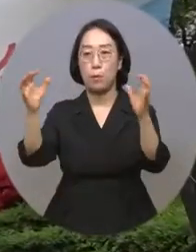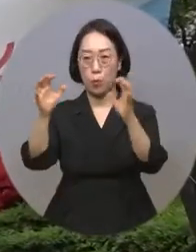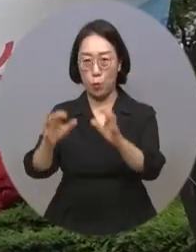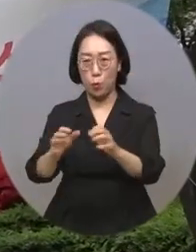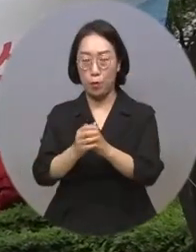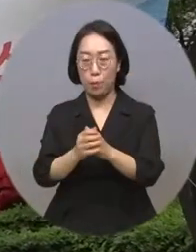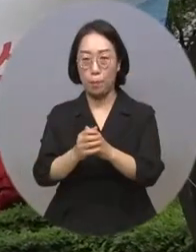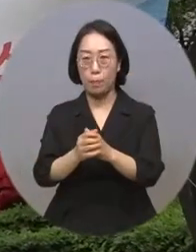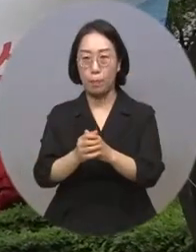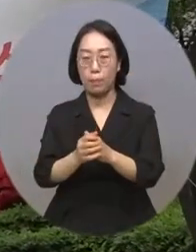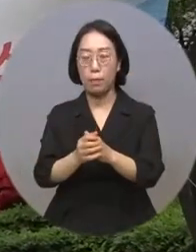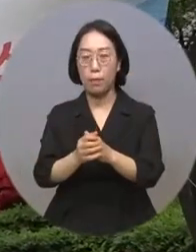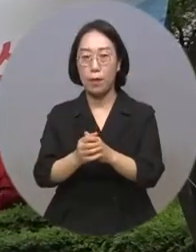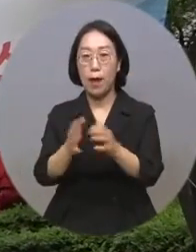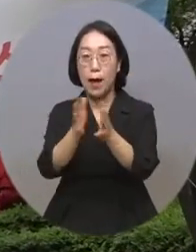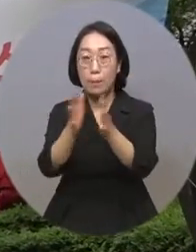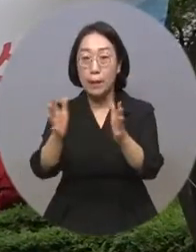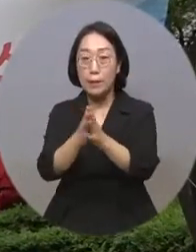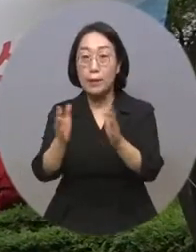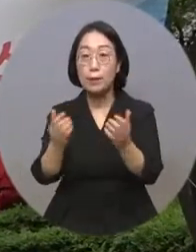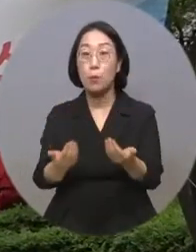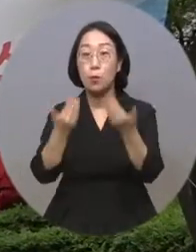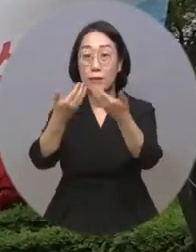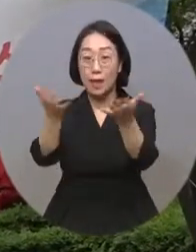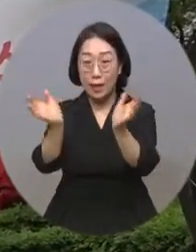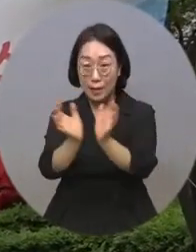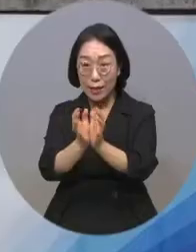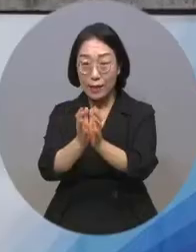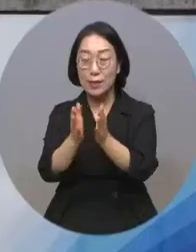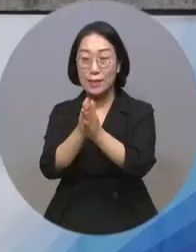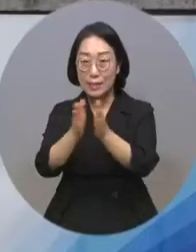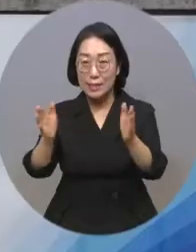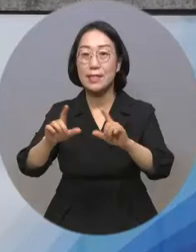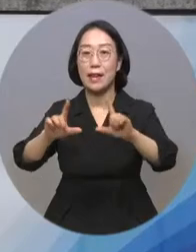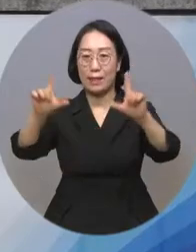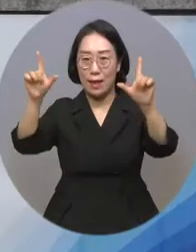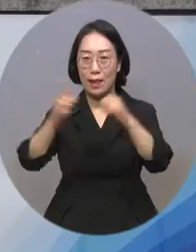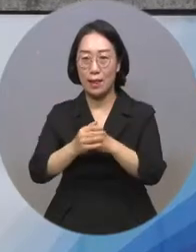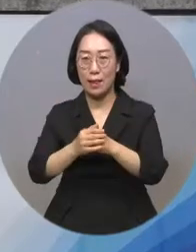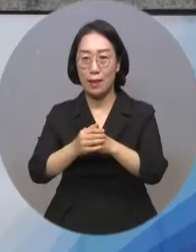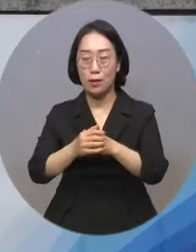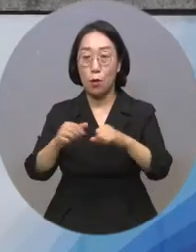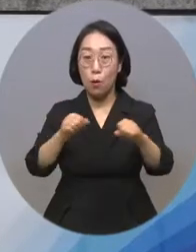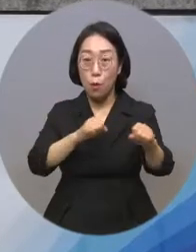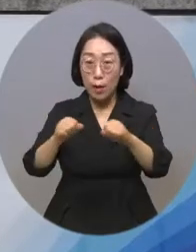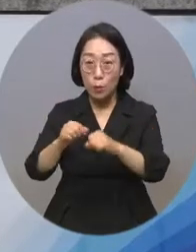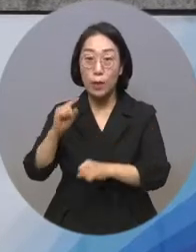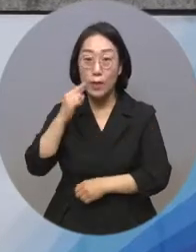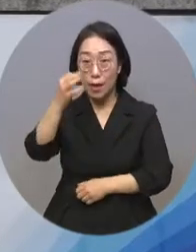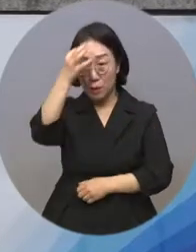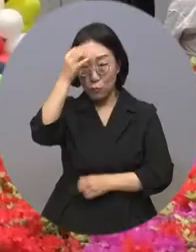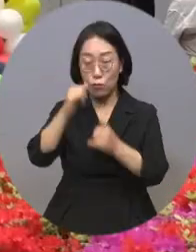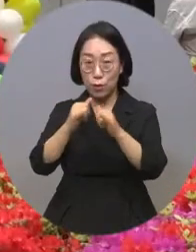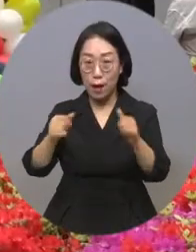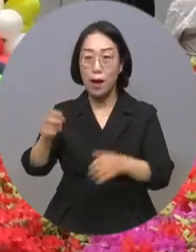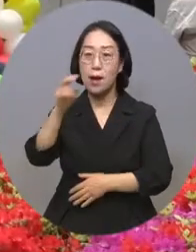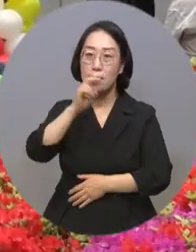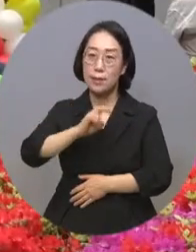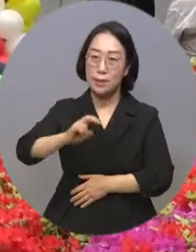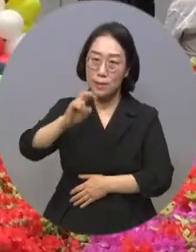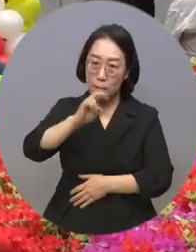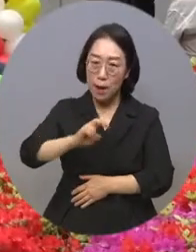의정부시 제2호 아파트 봉사단 출범식이 있는 날입니다. 지역에서 활동하는 예술인들도 음악